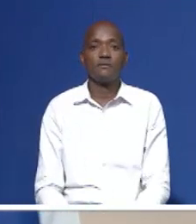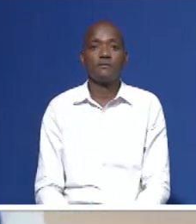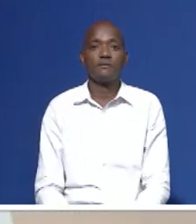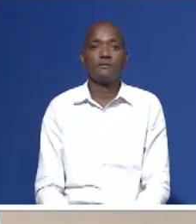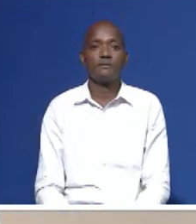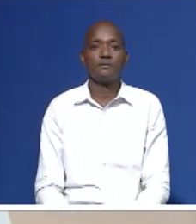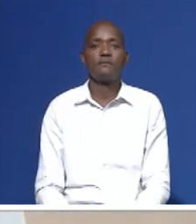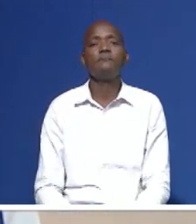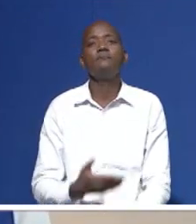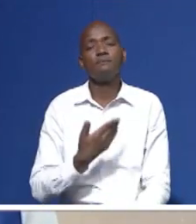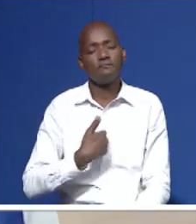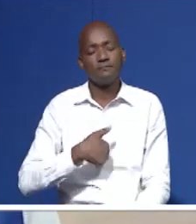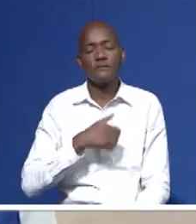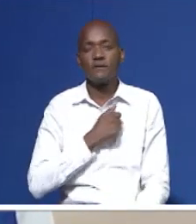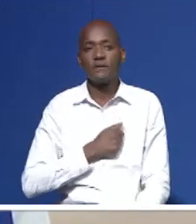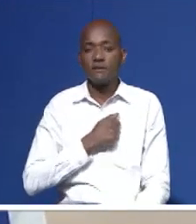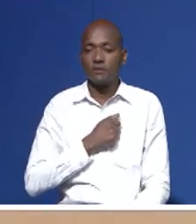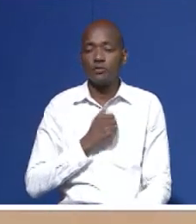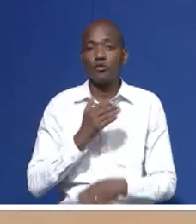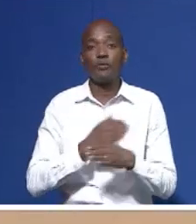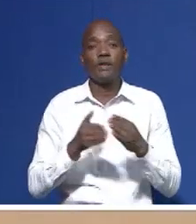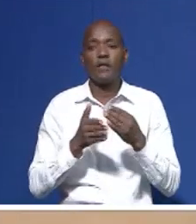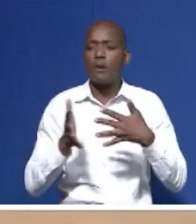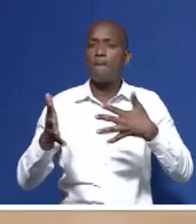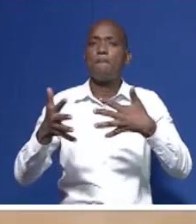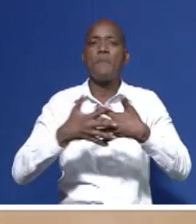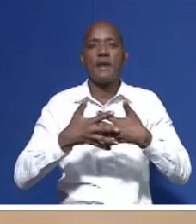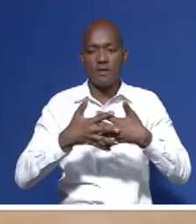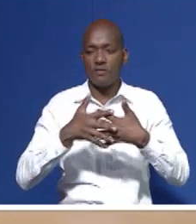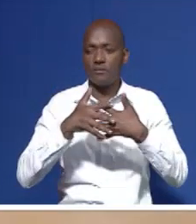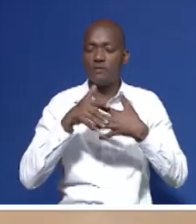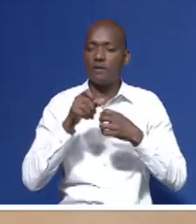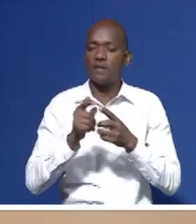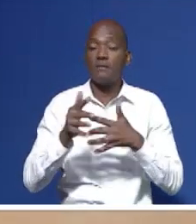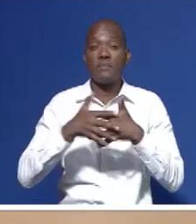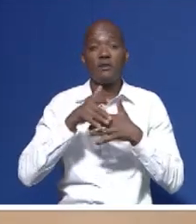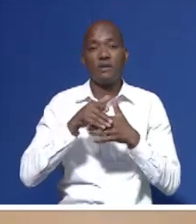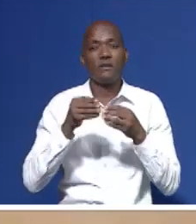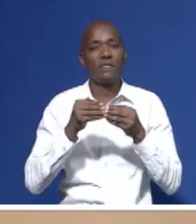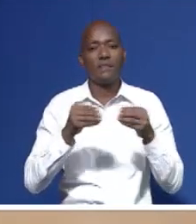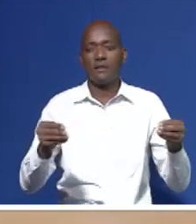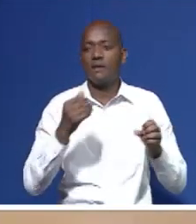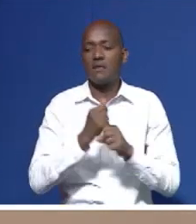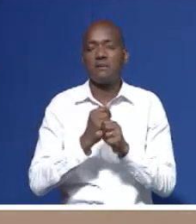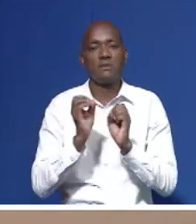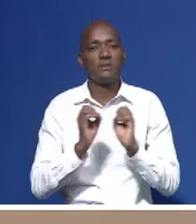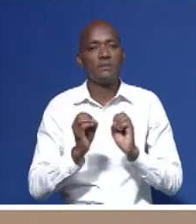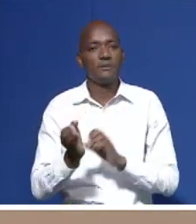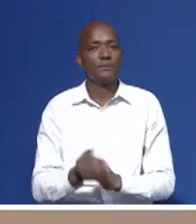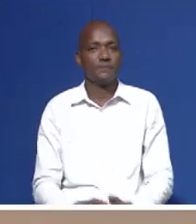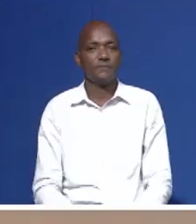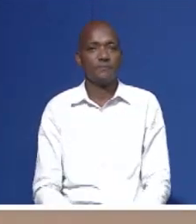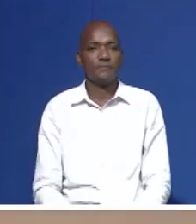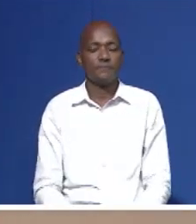kwamba tumejengewa banio, lakini banio hili la muda mrefu halifanyi kazi.